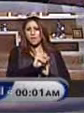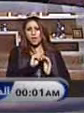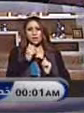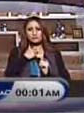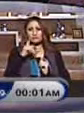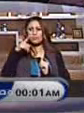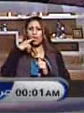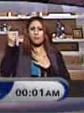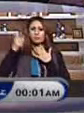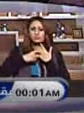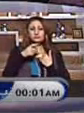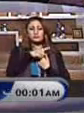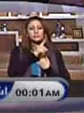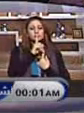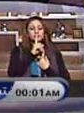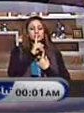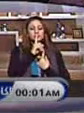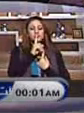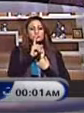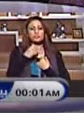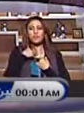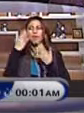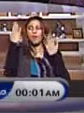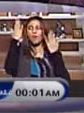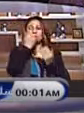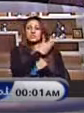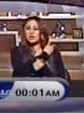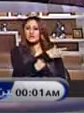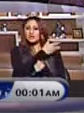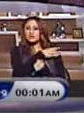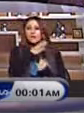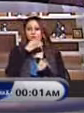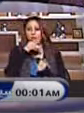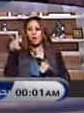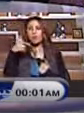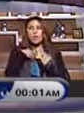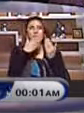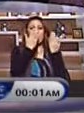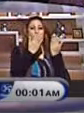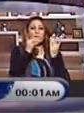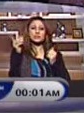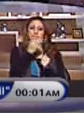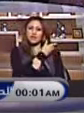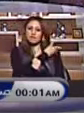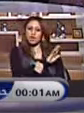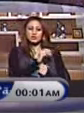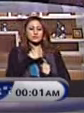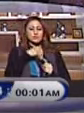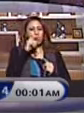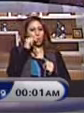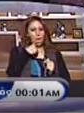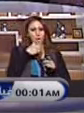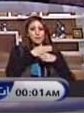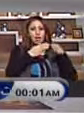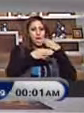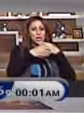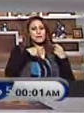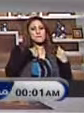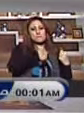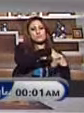عندي شر نعم سلام استغفر لك ربي انه كان بي حفيا واعتزلكم وما تعبدون وتدعون من دون